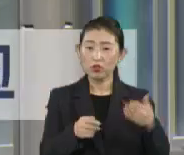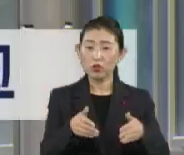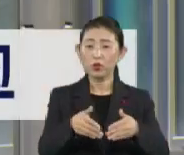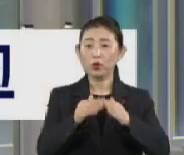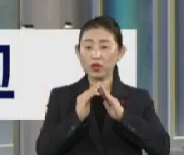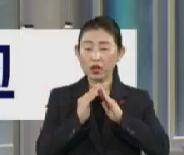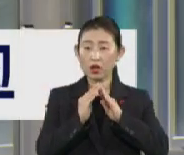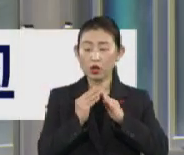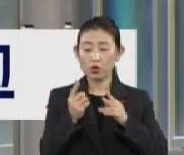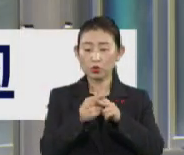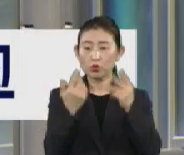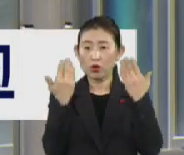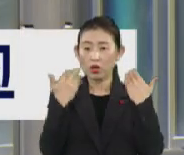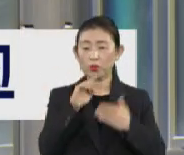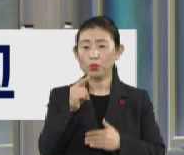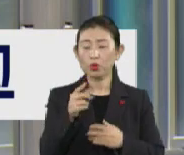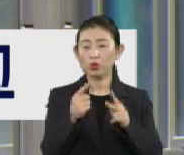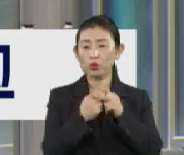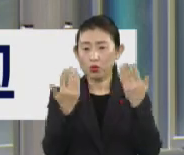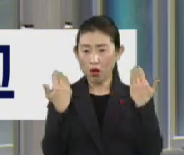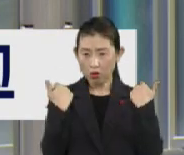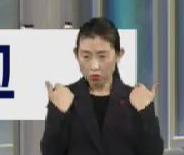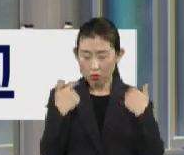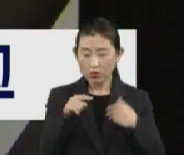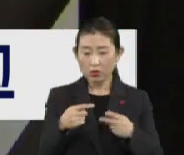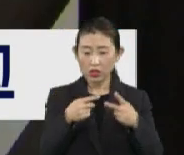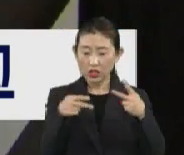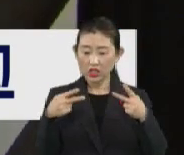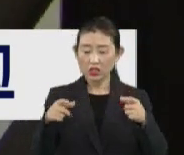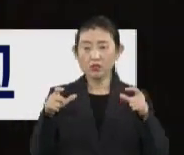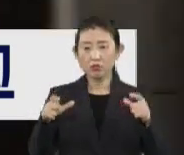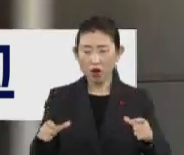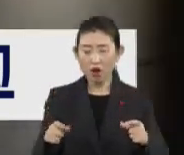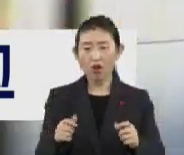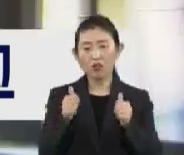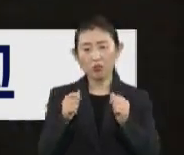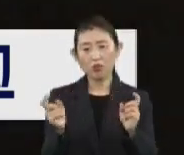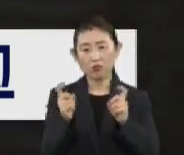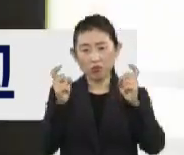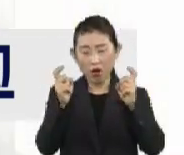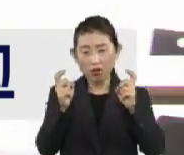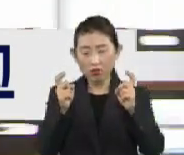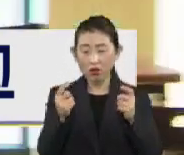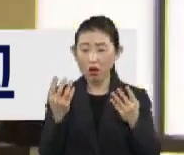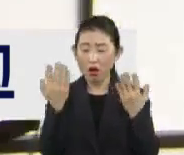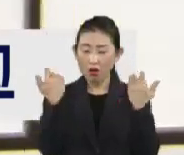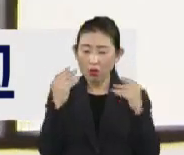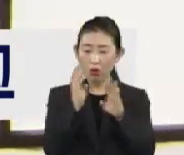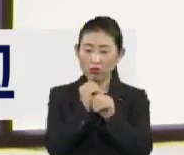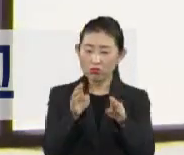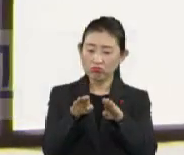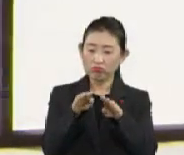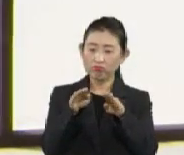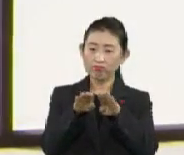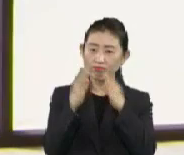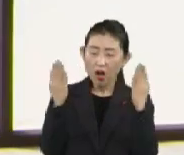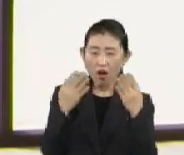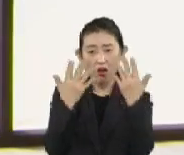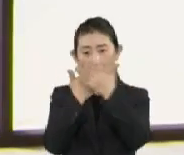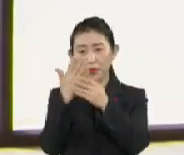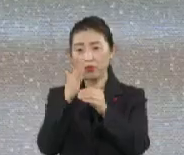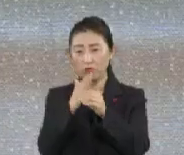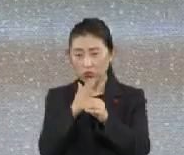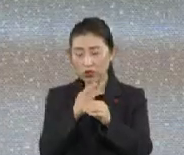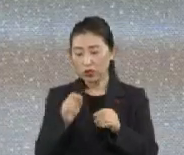예정이던 대전 복용초등학교가 도안 2-2 도시개발 사업 소송으로 개교가 불투명해지면서 2km 떨어진